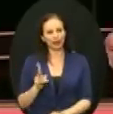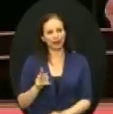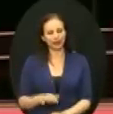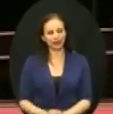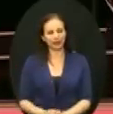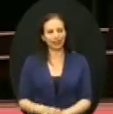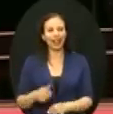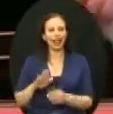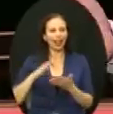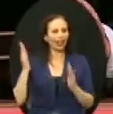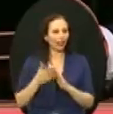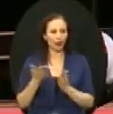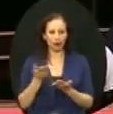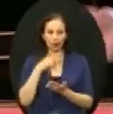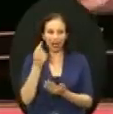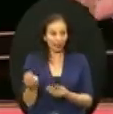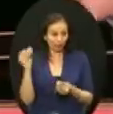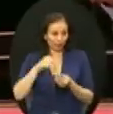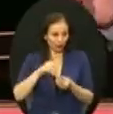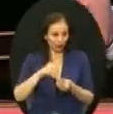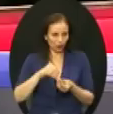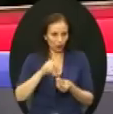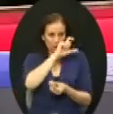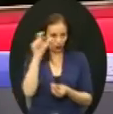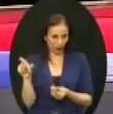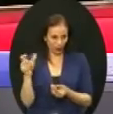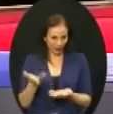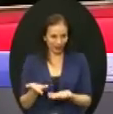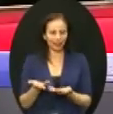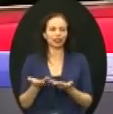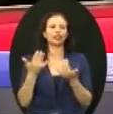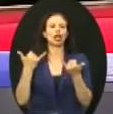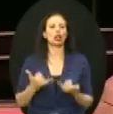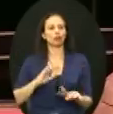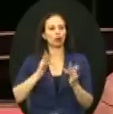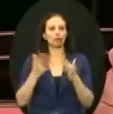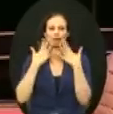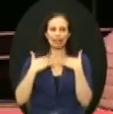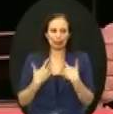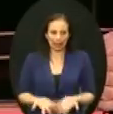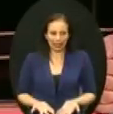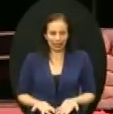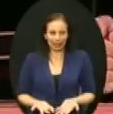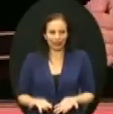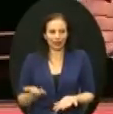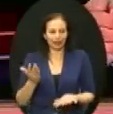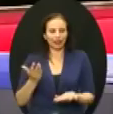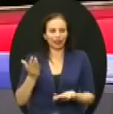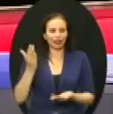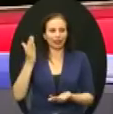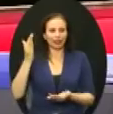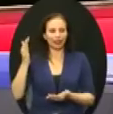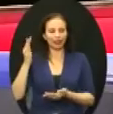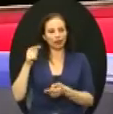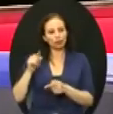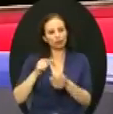אחרי שאמרת את כל הדבר. אתם רוצים עוד כותרות. אז זהו, לעת עתה אנחנו באופוזיציה. תסביר לעת עתה. כי נתניהו שומר לליברמן